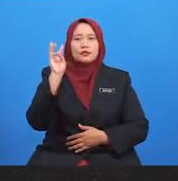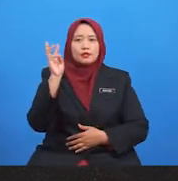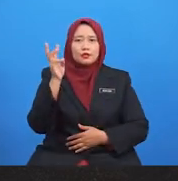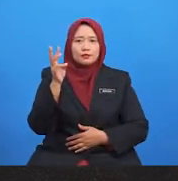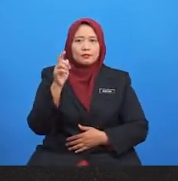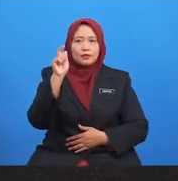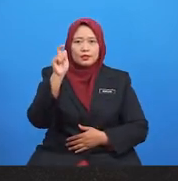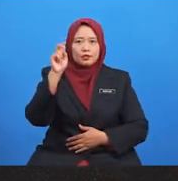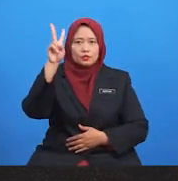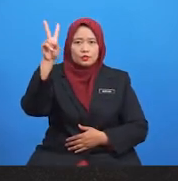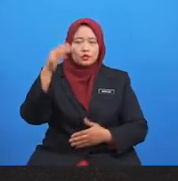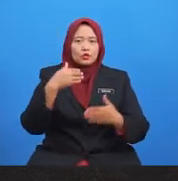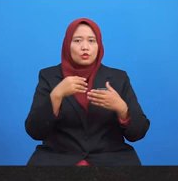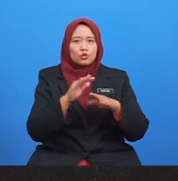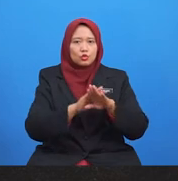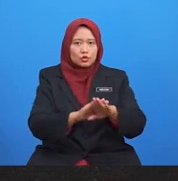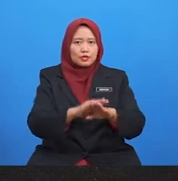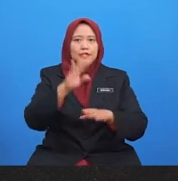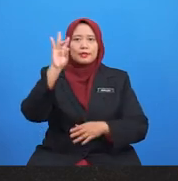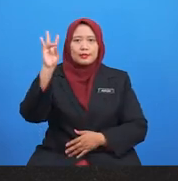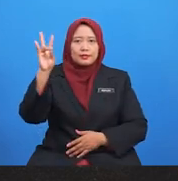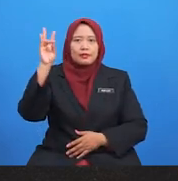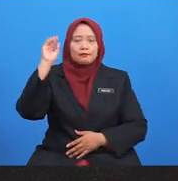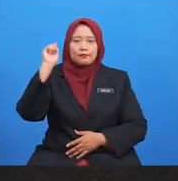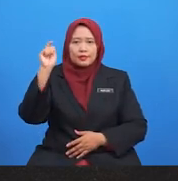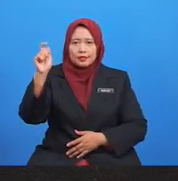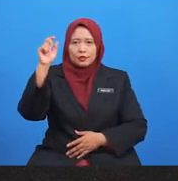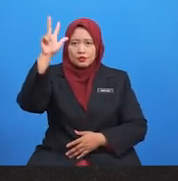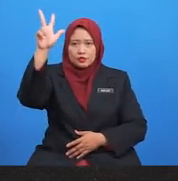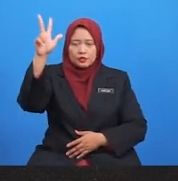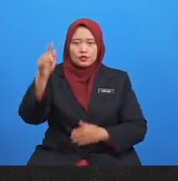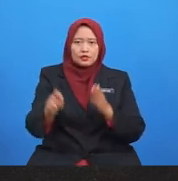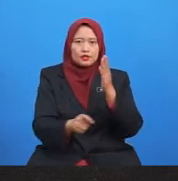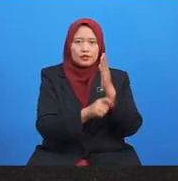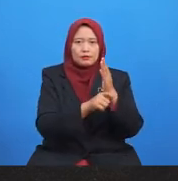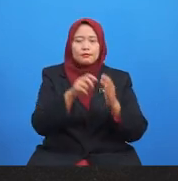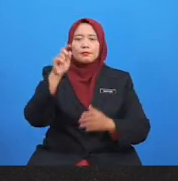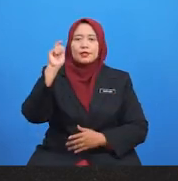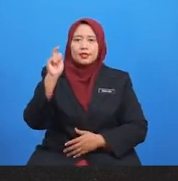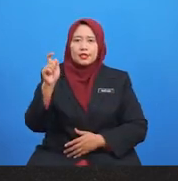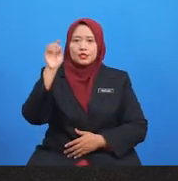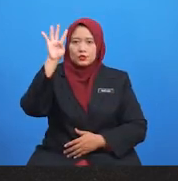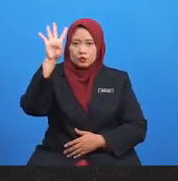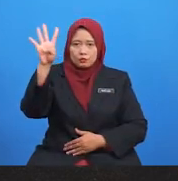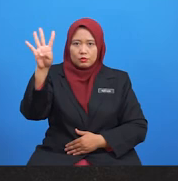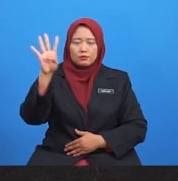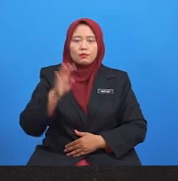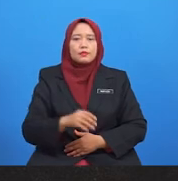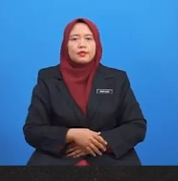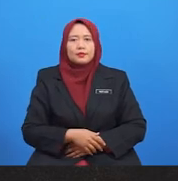Seterusnya, khamirkan 16X kuasa 2 tolak X kuasa